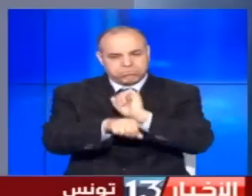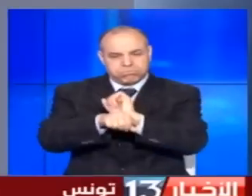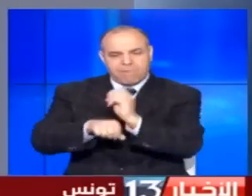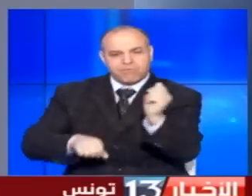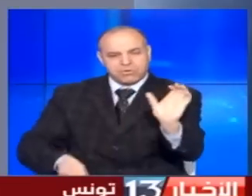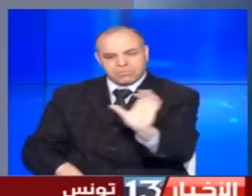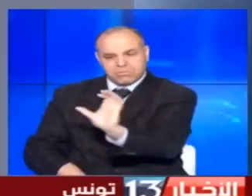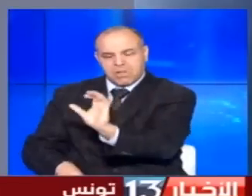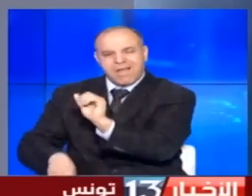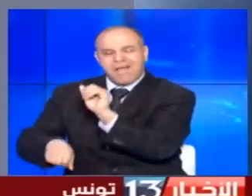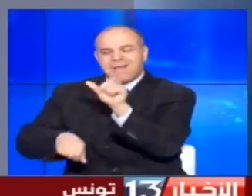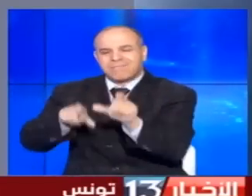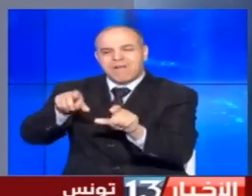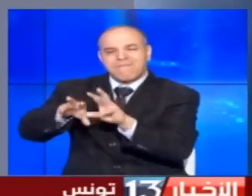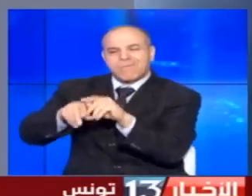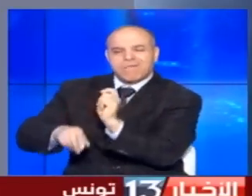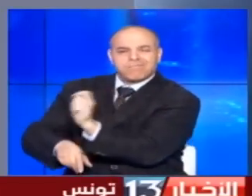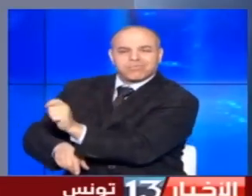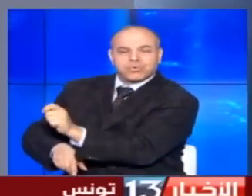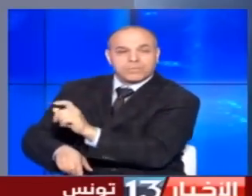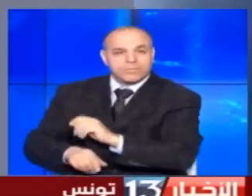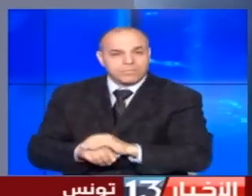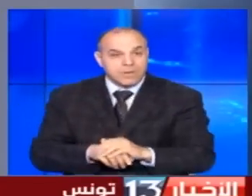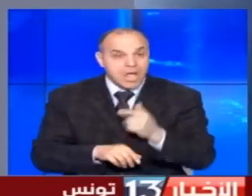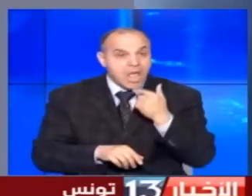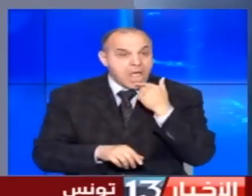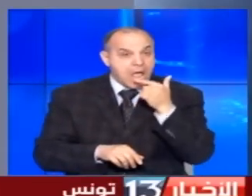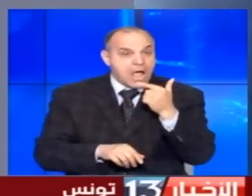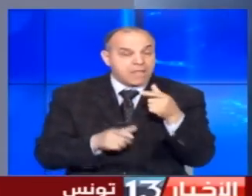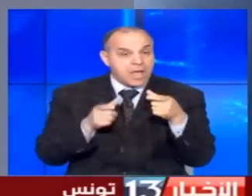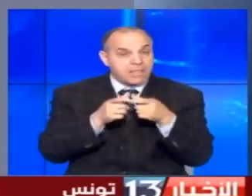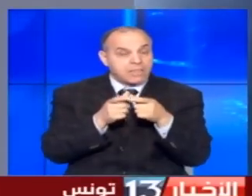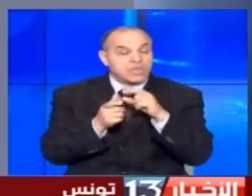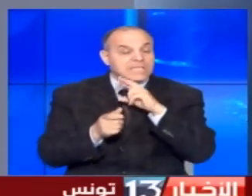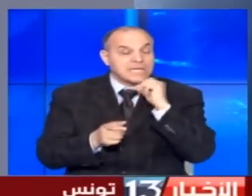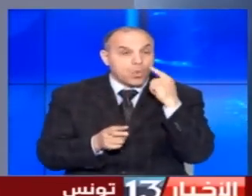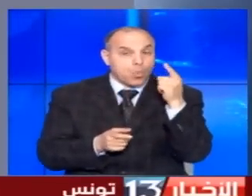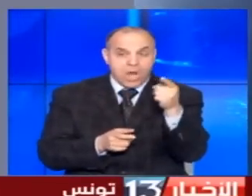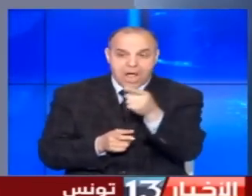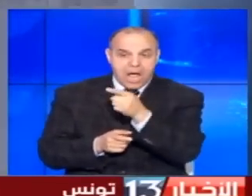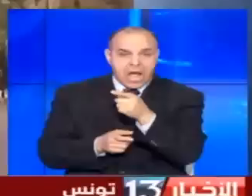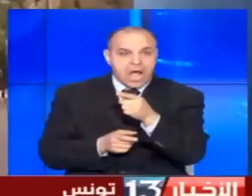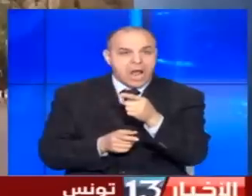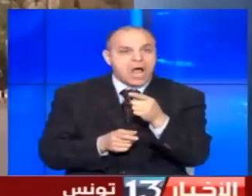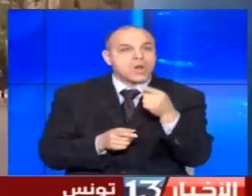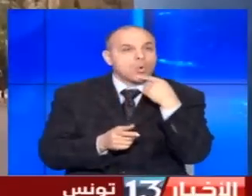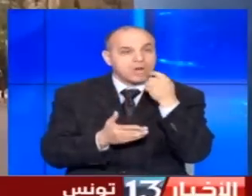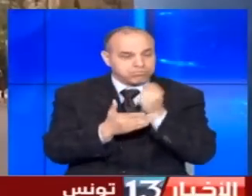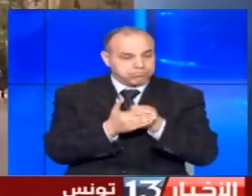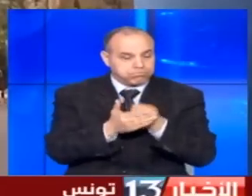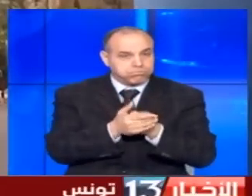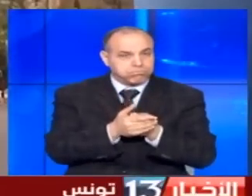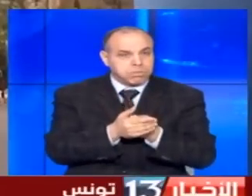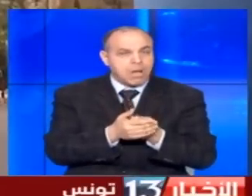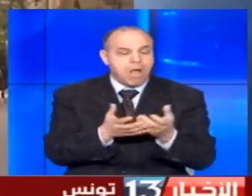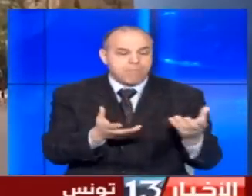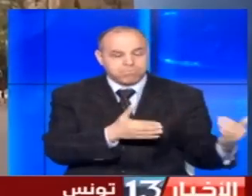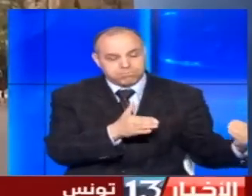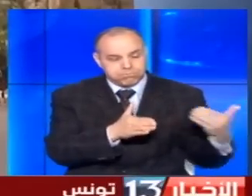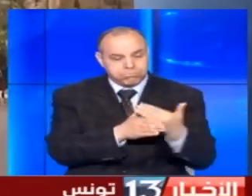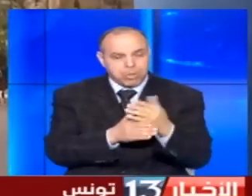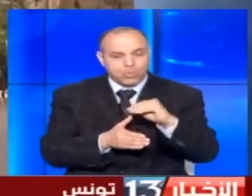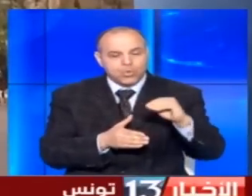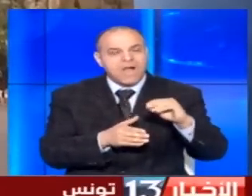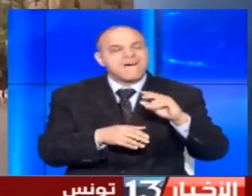سجون الاسرائيليه وعائلاتهم وتعمل سلطات الاحتلال الاسرائيلي على تحصيل الضرائب على الضائع التي تدخل